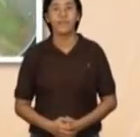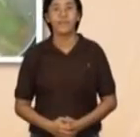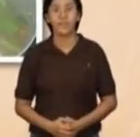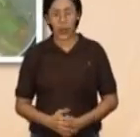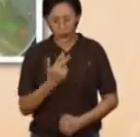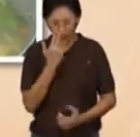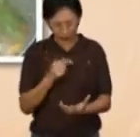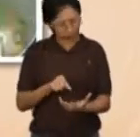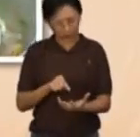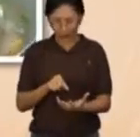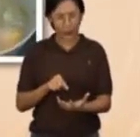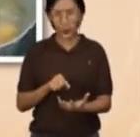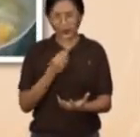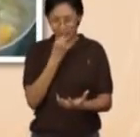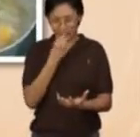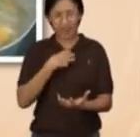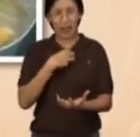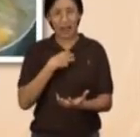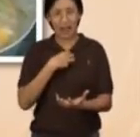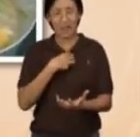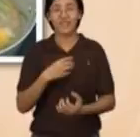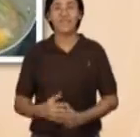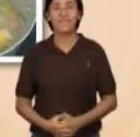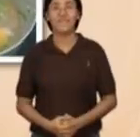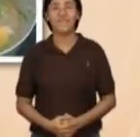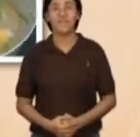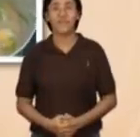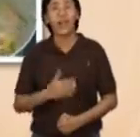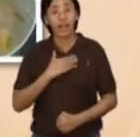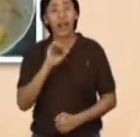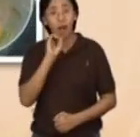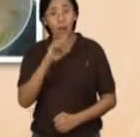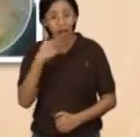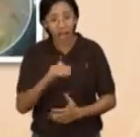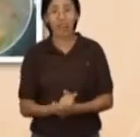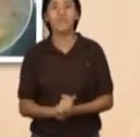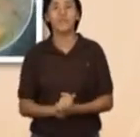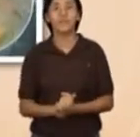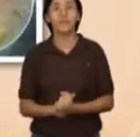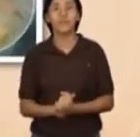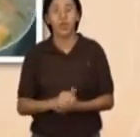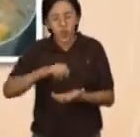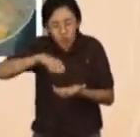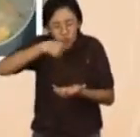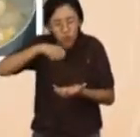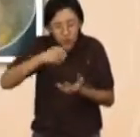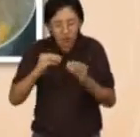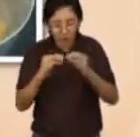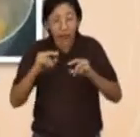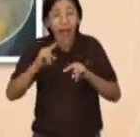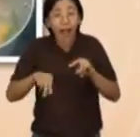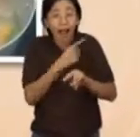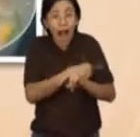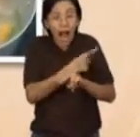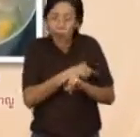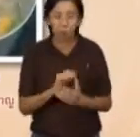แหมน่ารับประทานจริงๆอย่างที่บอกไปนะคะว่าแกงจืดลูกรอกเดี๋ยวนี้หารับประทานยากเพราะว่าตามร้านอ